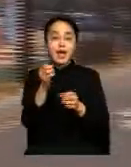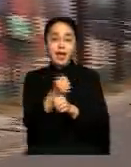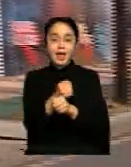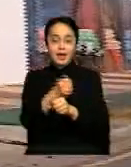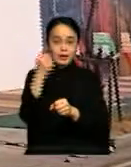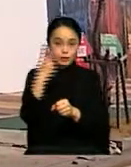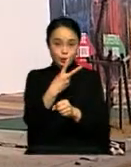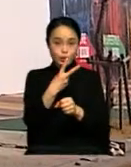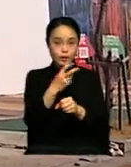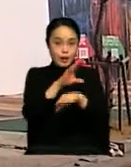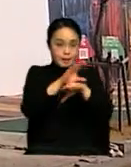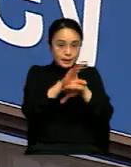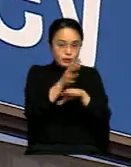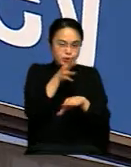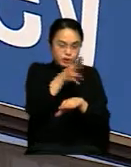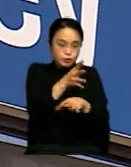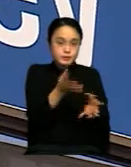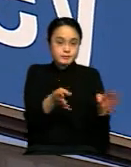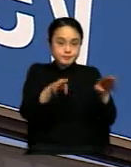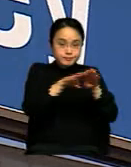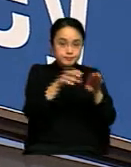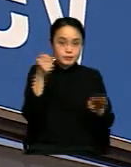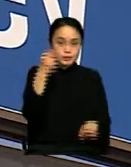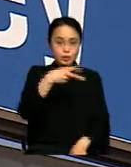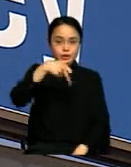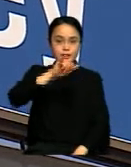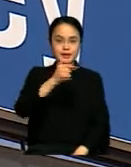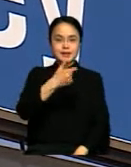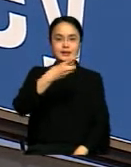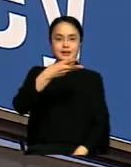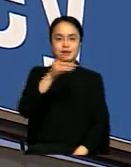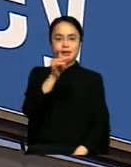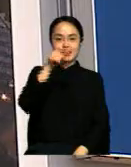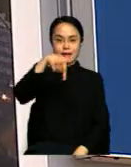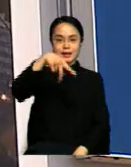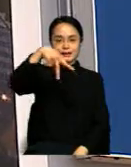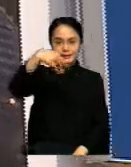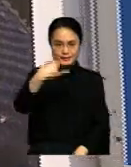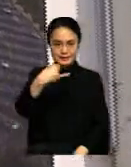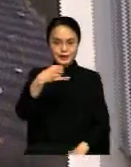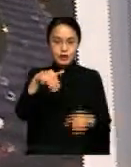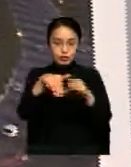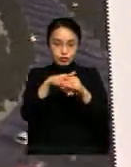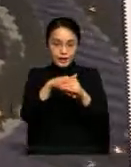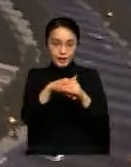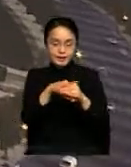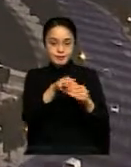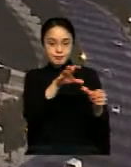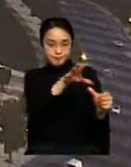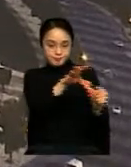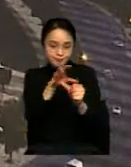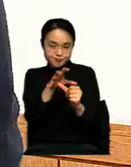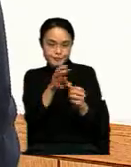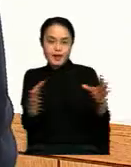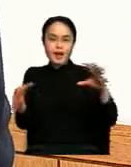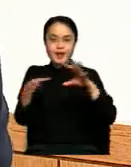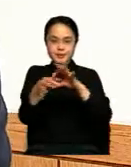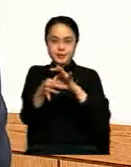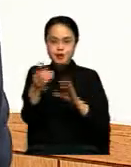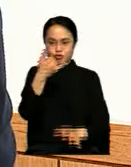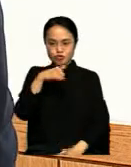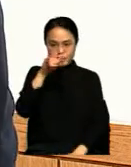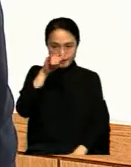와 킨텍스 등 문화 전시 사업 시설을 연계해 시너지 효과를 내겠다는 겁니다 약 1조